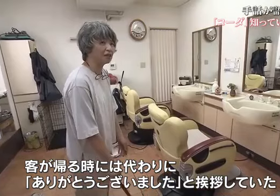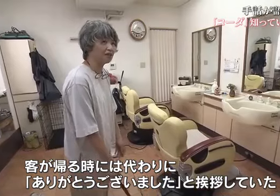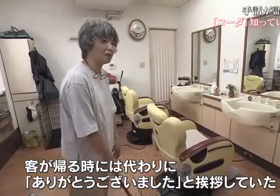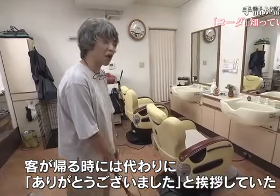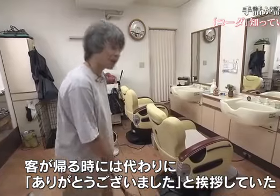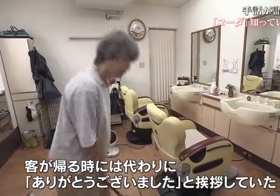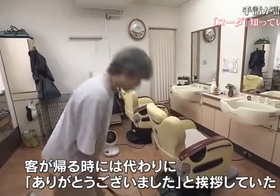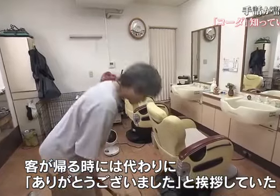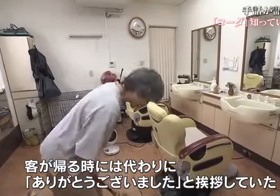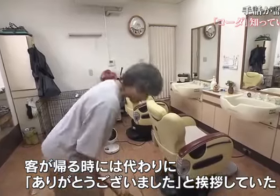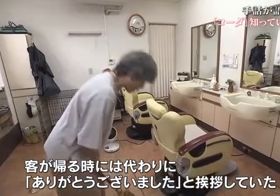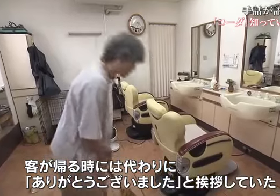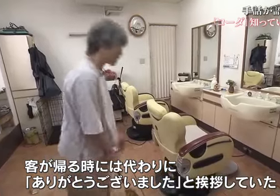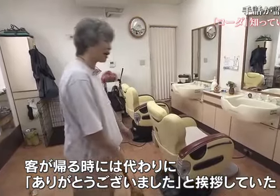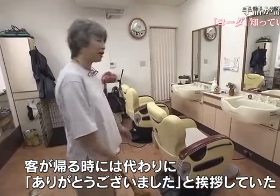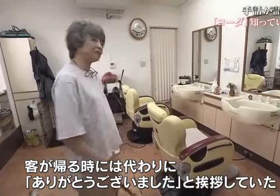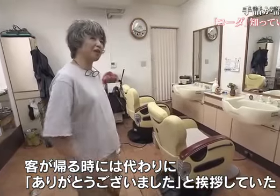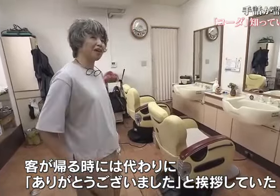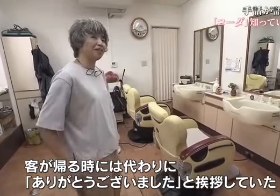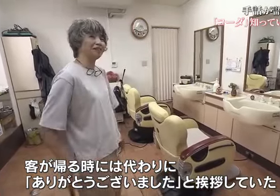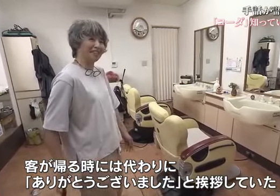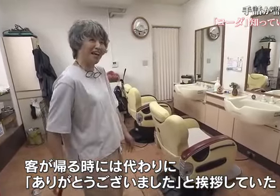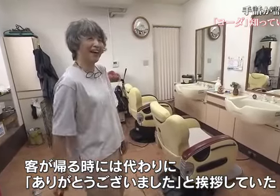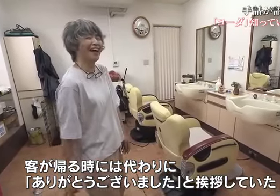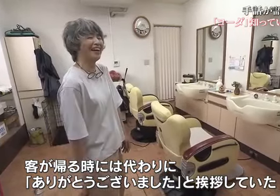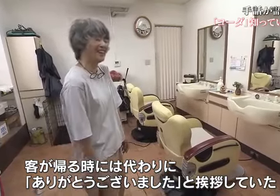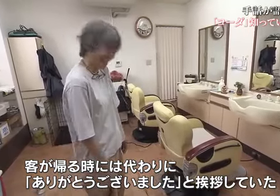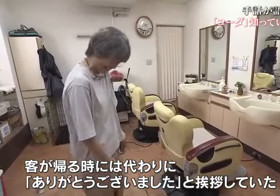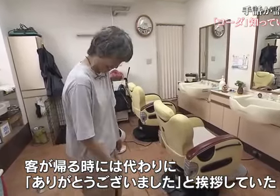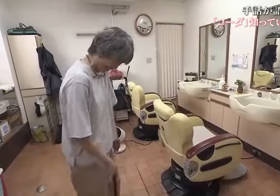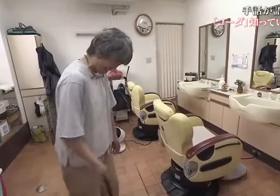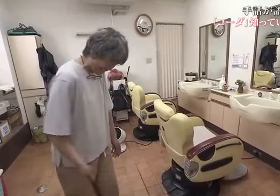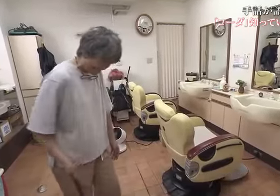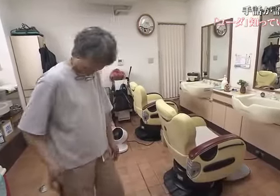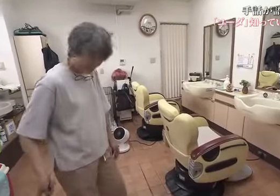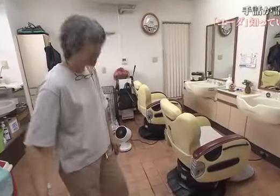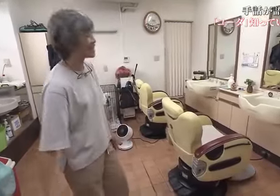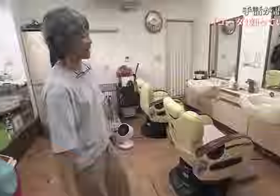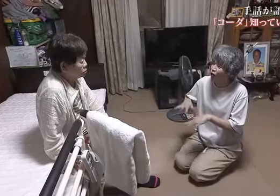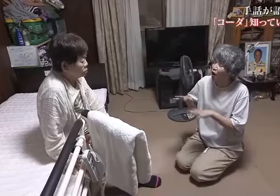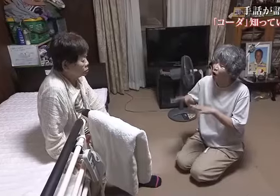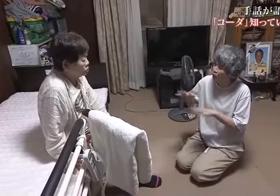ですかね、どうもありがとうございましたとか言って。